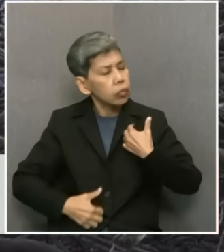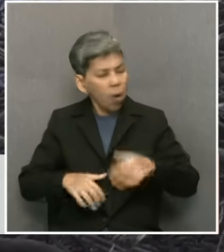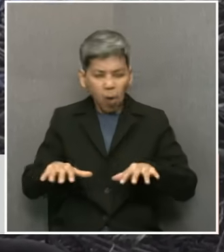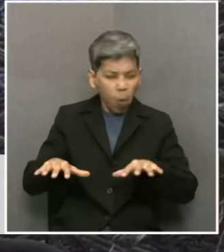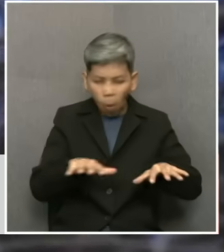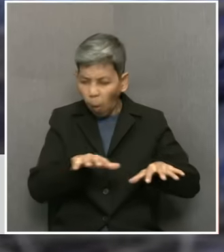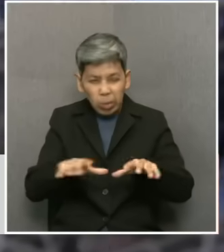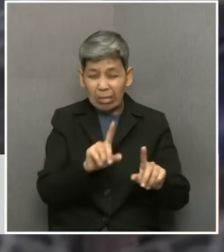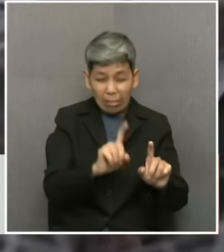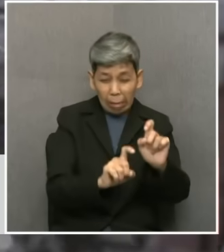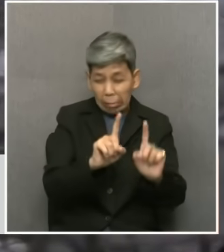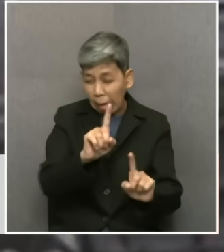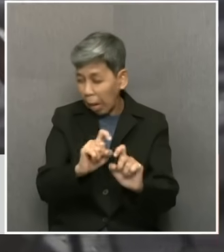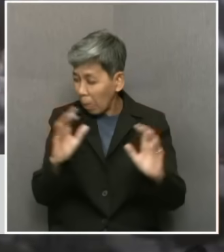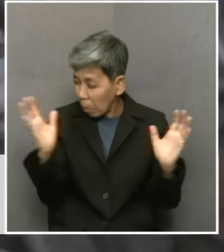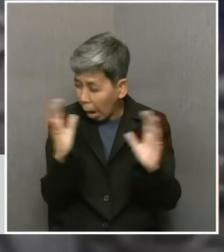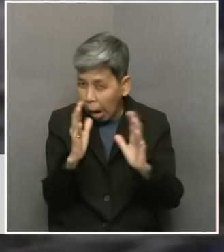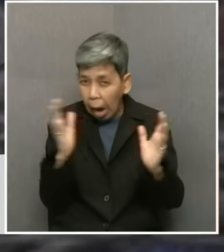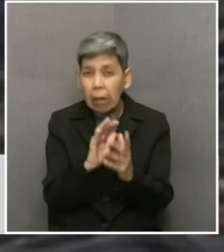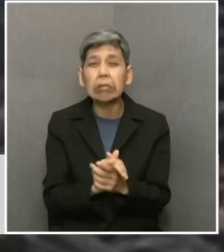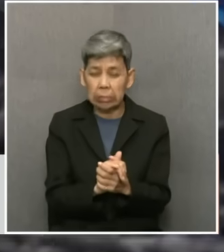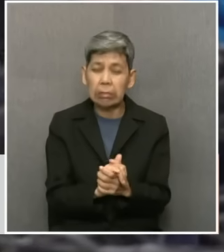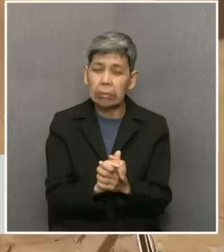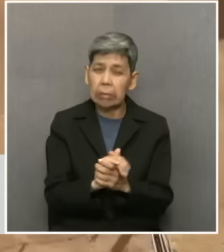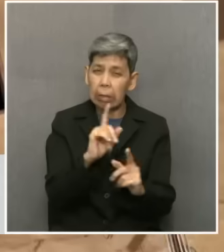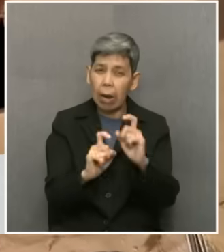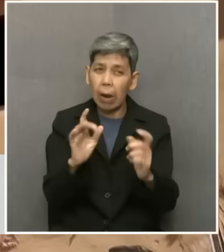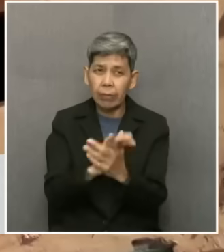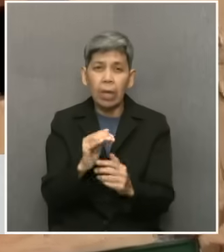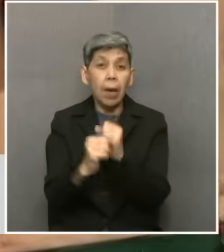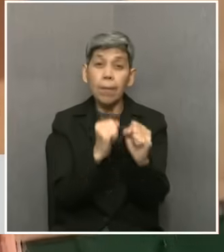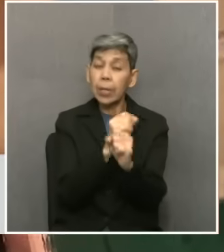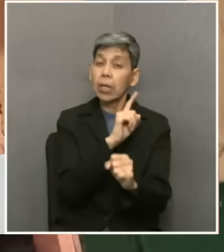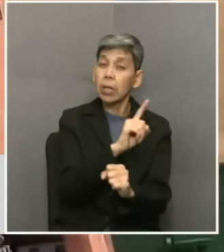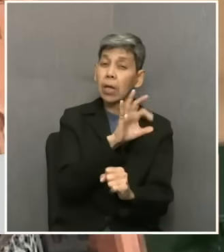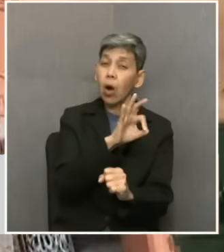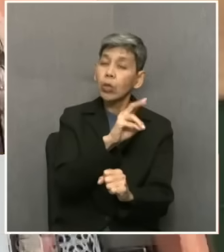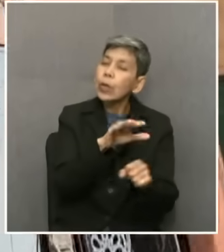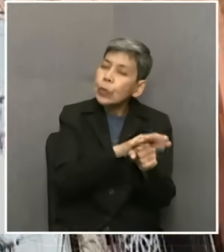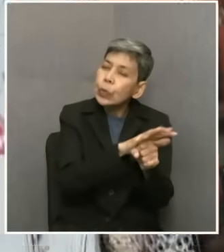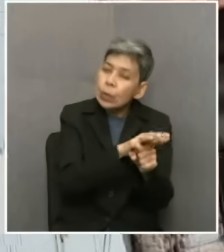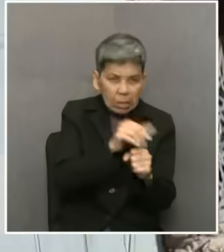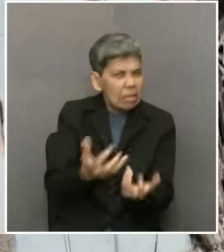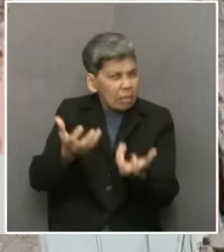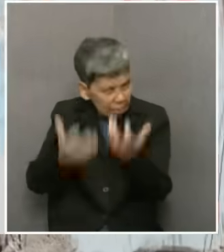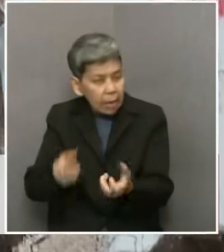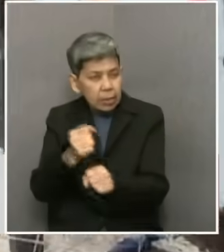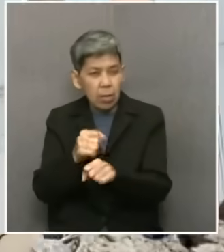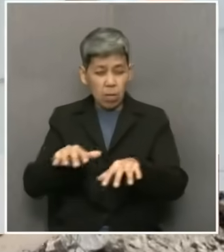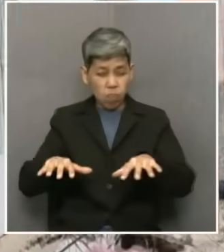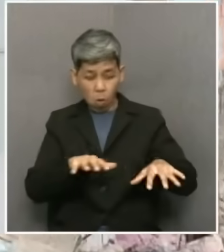ที่มีผู้เสียชีวิตมากที่สุดในโมร็อกโกในรอบ63ปีตั้งแต่ปี1960เป็นต้นมาและแผ่นดิน